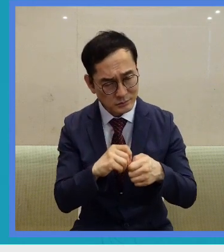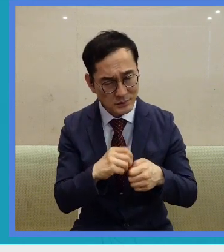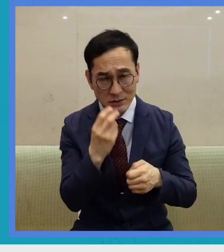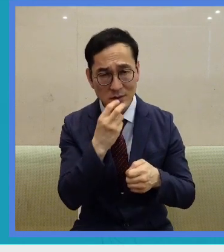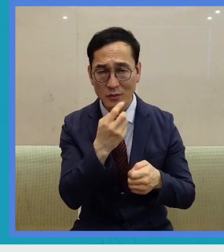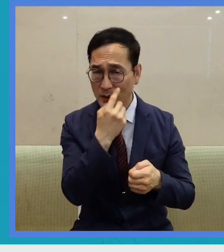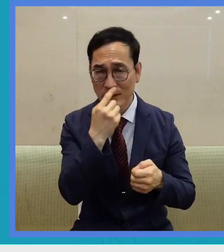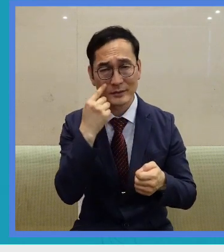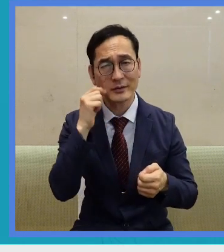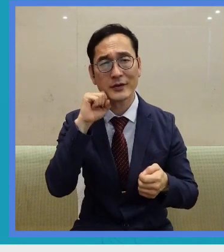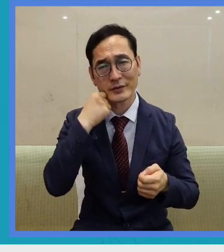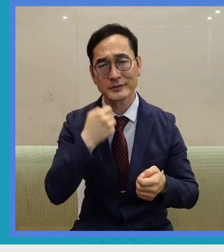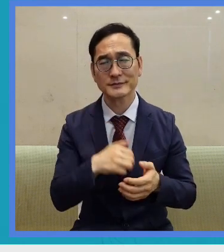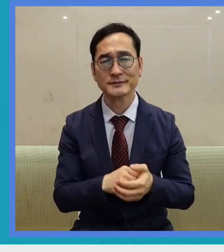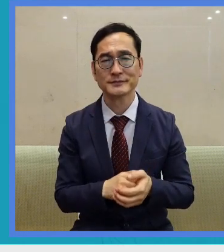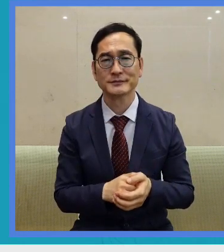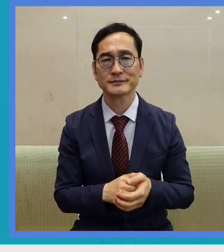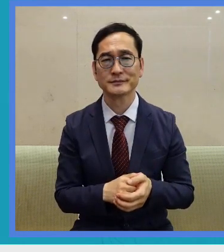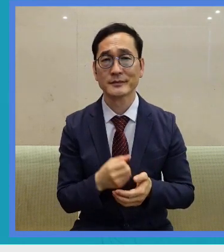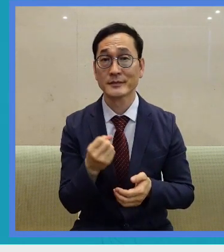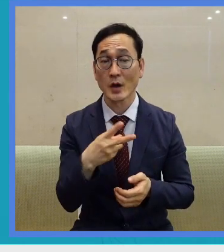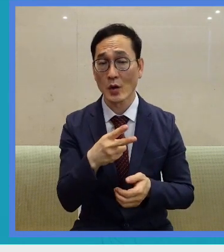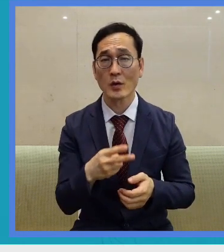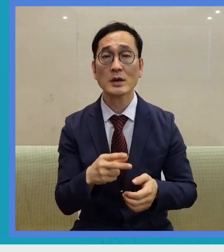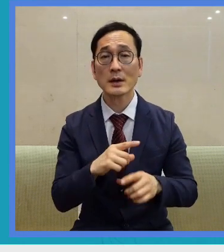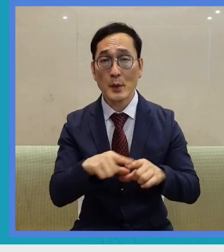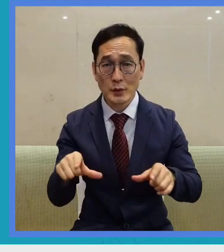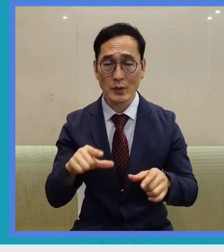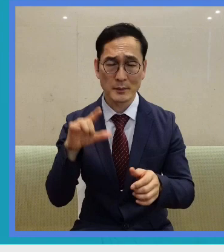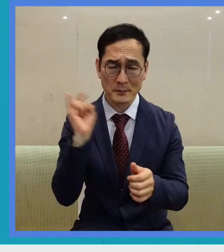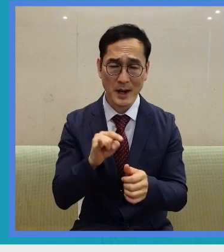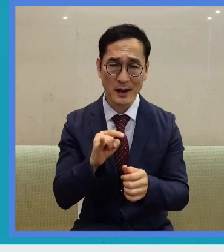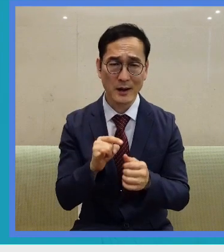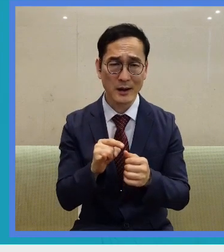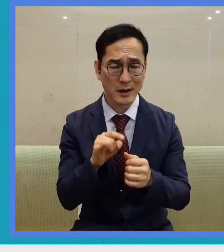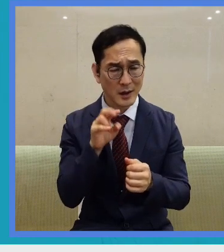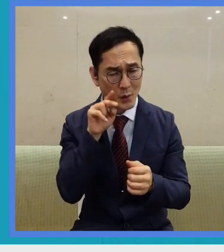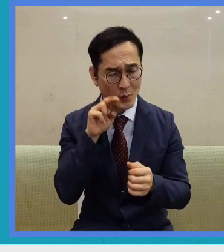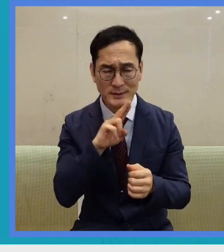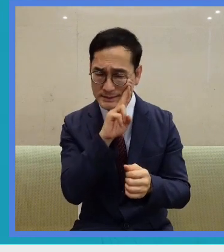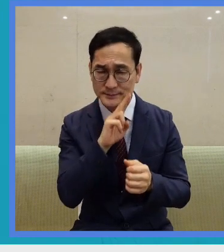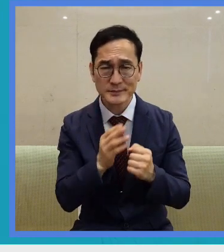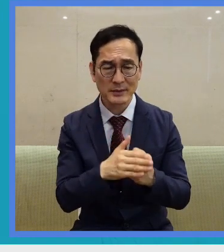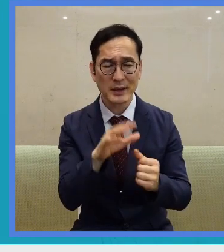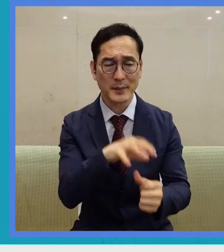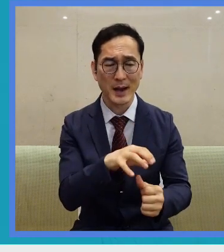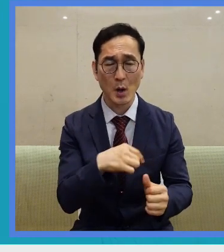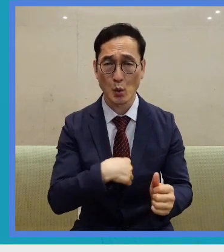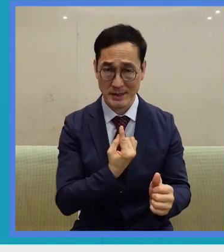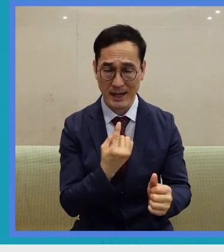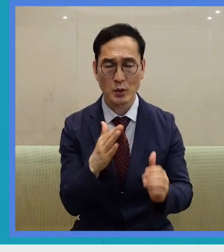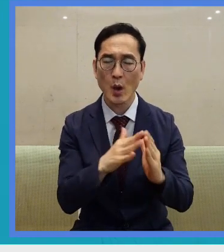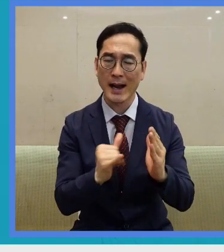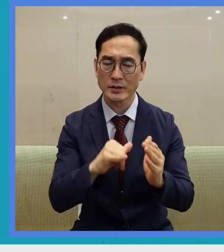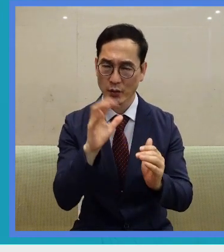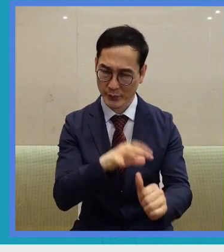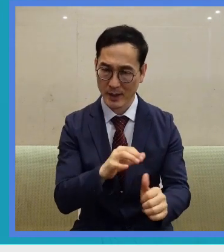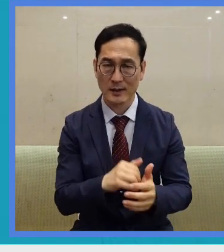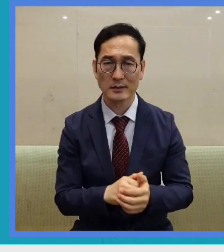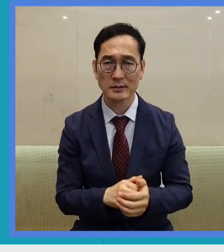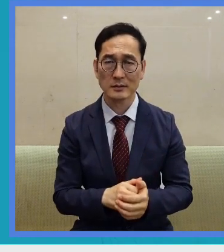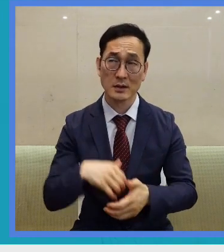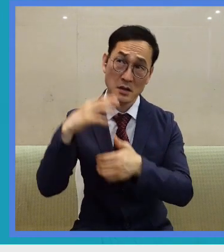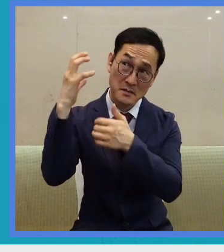당한 아이들도 있었습니다. 가족과 함께 격리가 되거나 아니면 혼자서 이제 격리가 되는 경우들이 있었는데요. 이런 격리라고 하는 것은 그